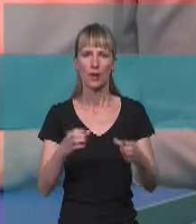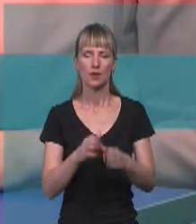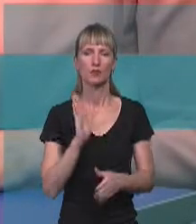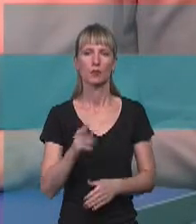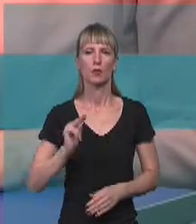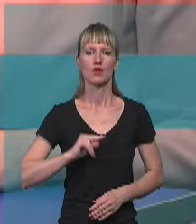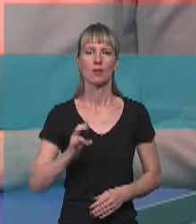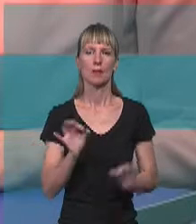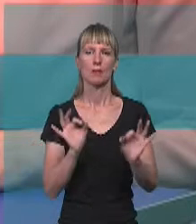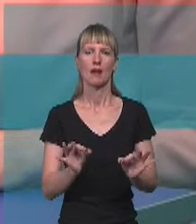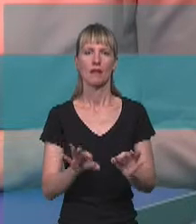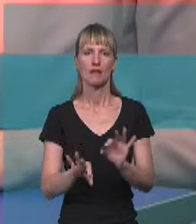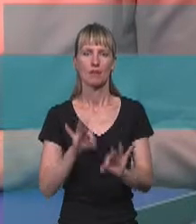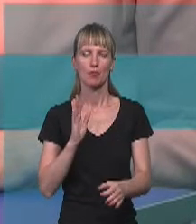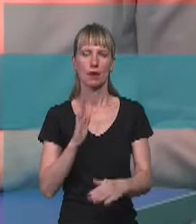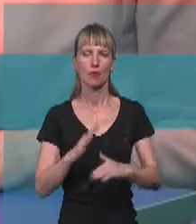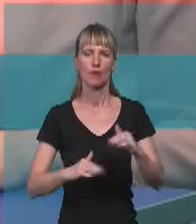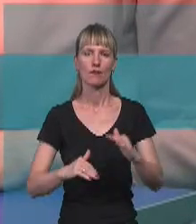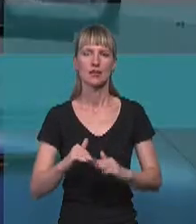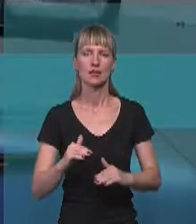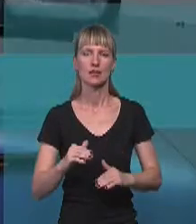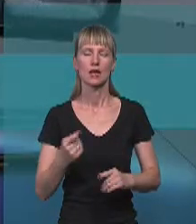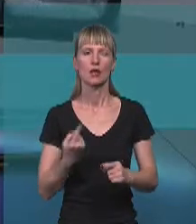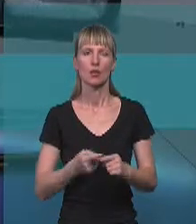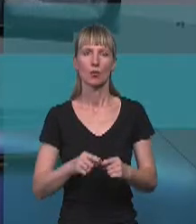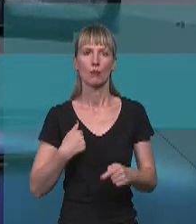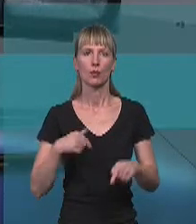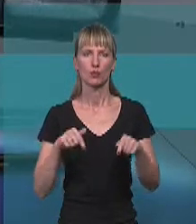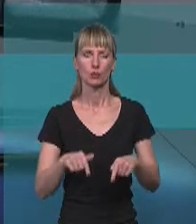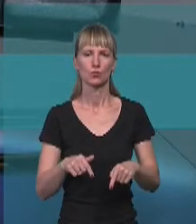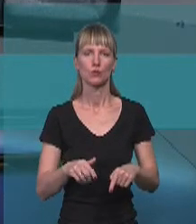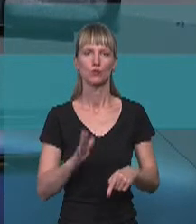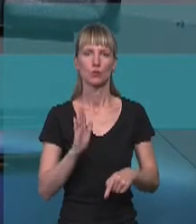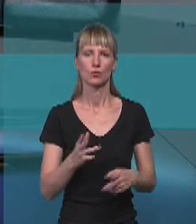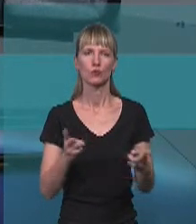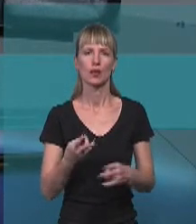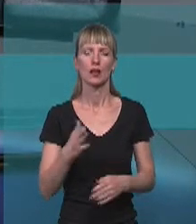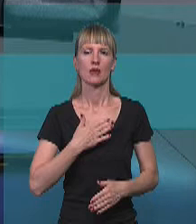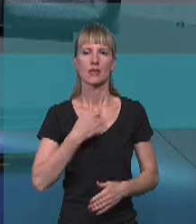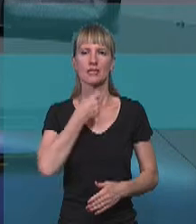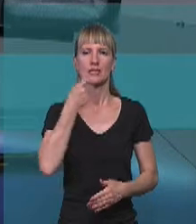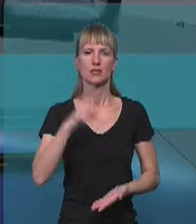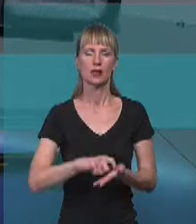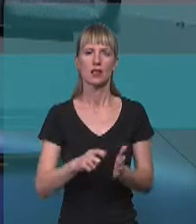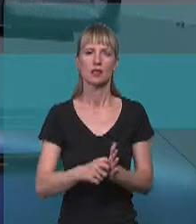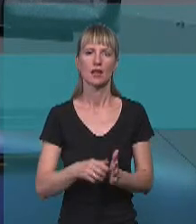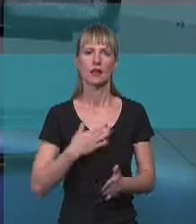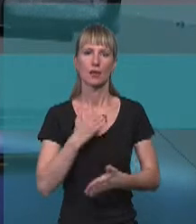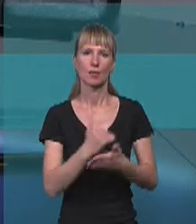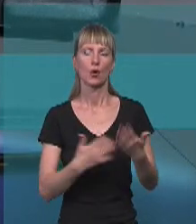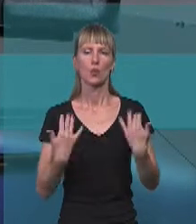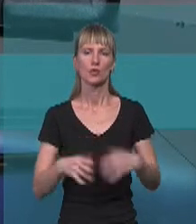на правильний вибір професії. Тому ми тут в нагоді станемо для наших старшокласників. Ну, наша програма